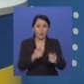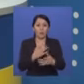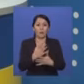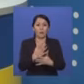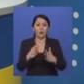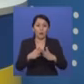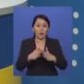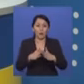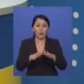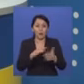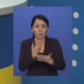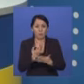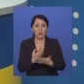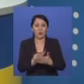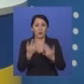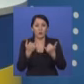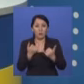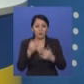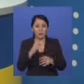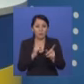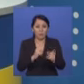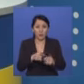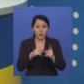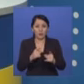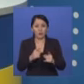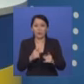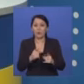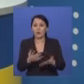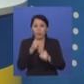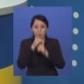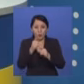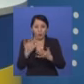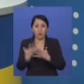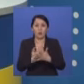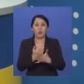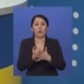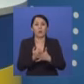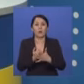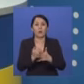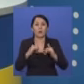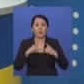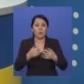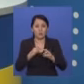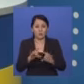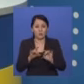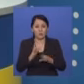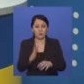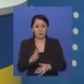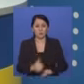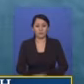қайығы аударылып кеткен. Қазіргі уақытта балықшының денесі әлі де табылған жоқ. Қайғылы жайт туралы әріптесім тарқатады.